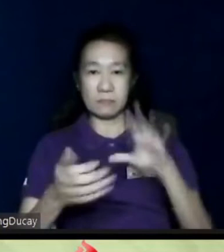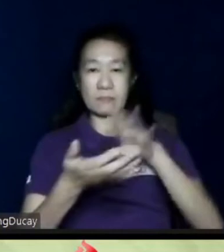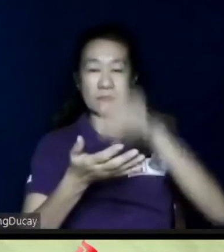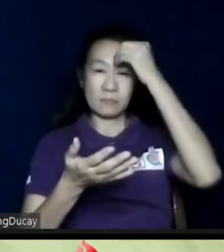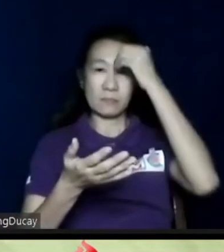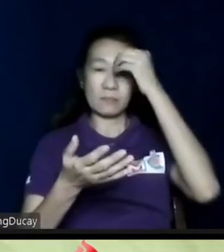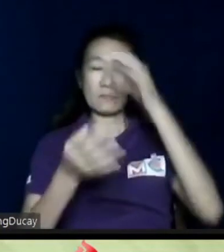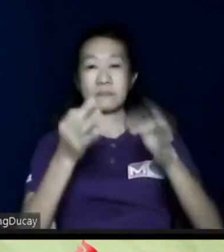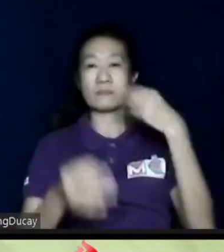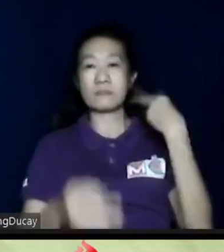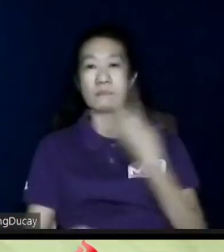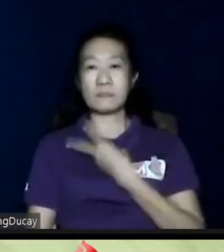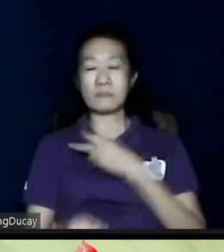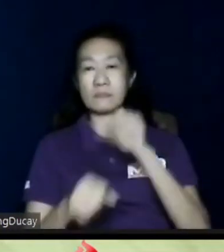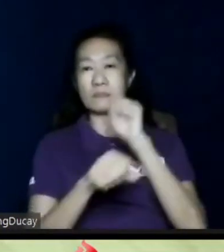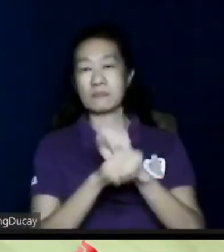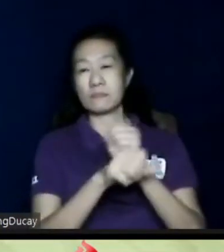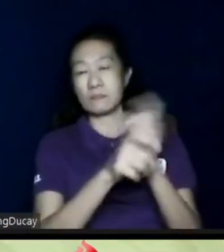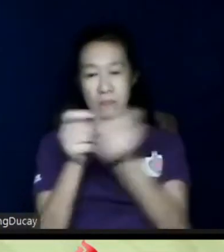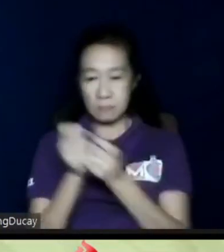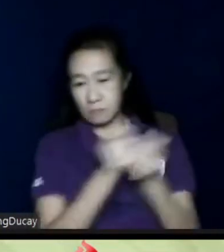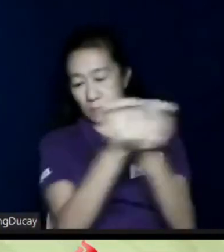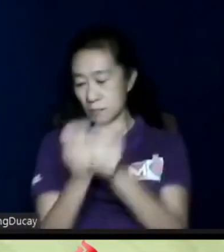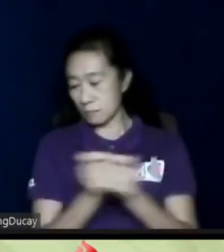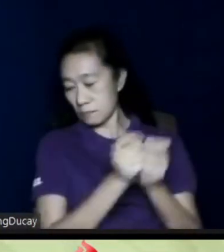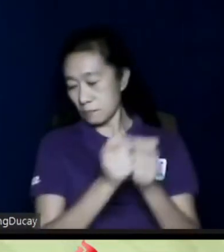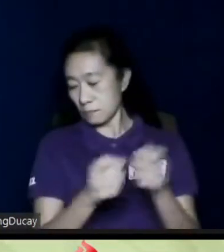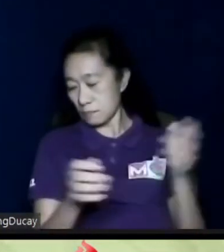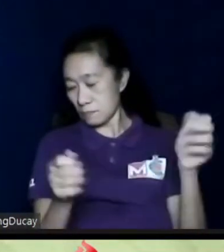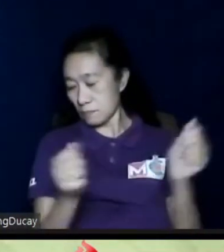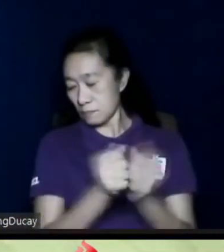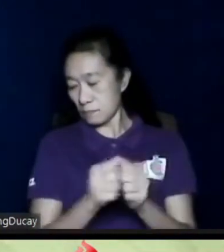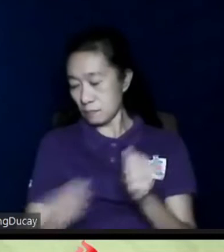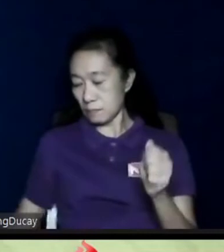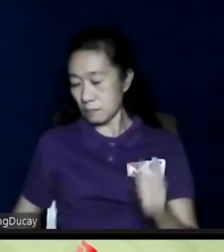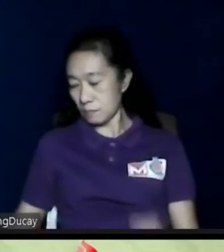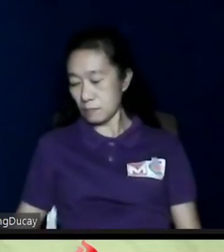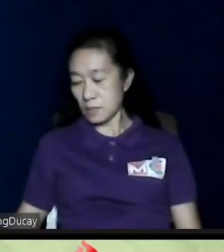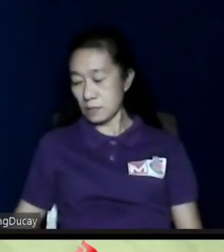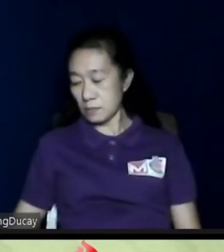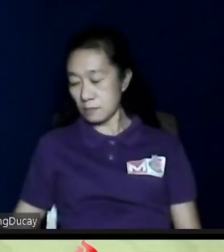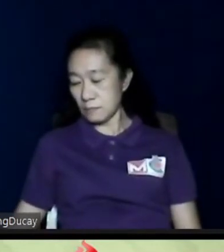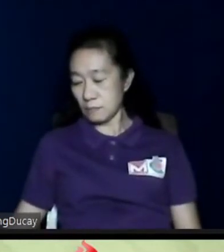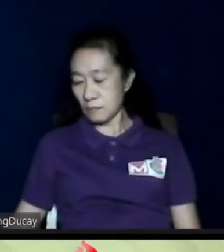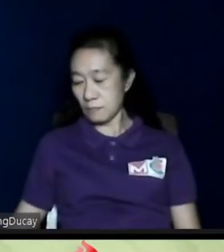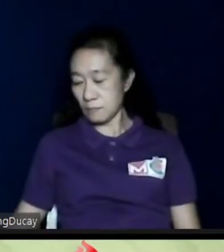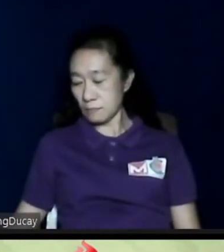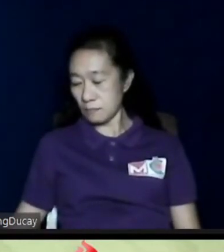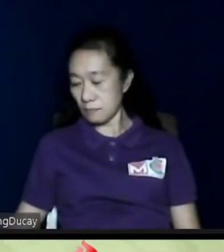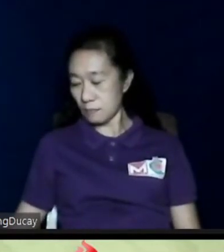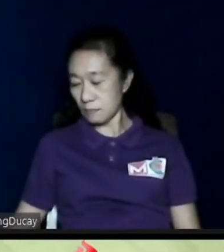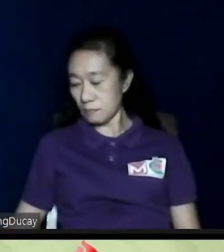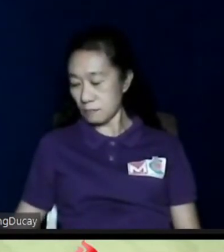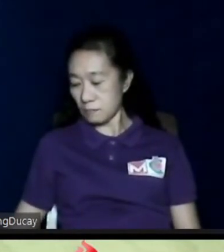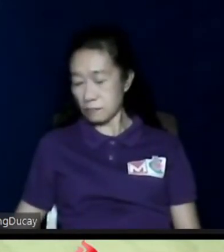tayo ay nag-work hand-in-hand with the consultants. So, parang ano yan eh, di ba po,